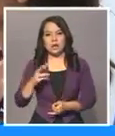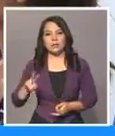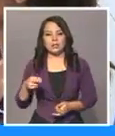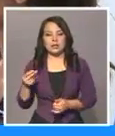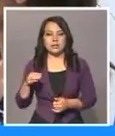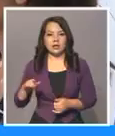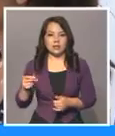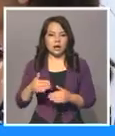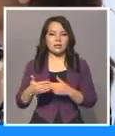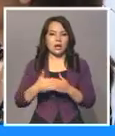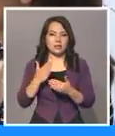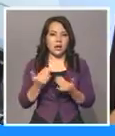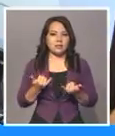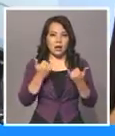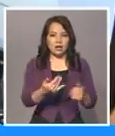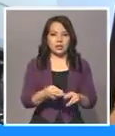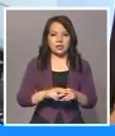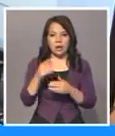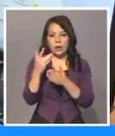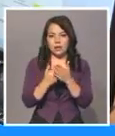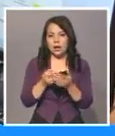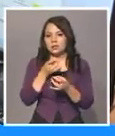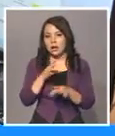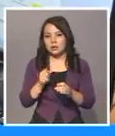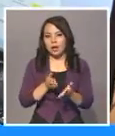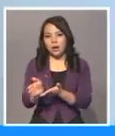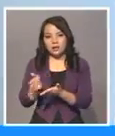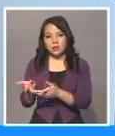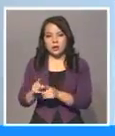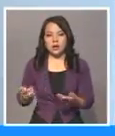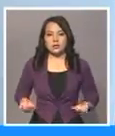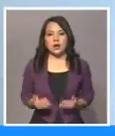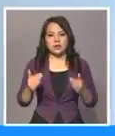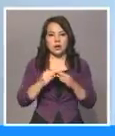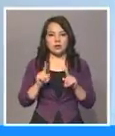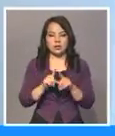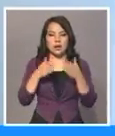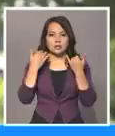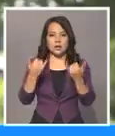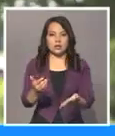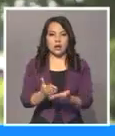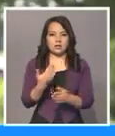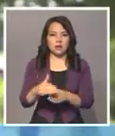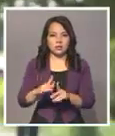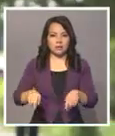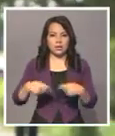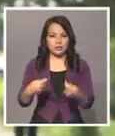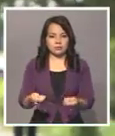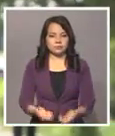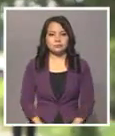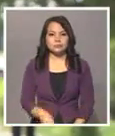жуық қаржы қаралған. Ол қаражат бағдарламаның әр бағыты бойынша тұрғындарға жеңілдетілген несие ретінде беріледі. 2015